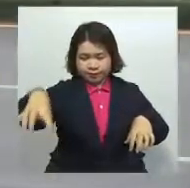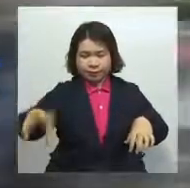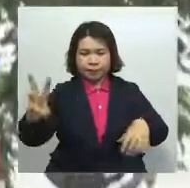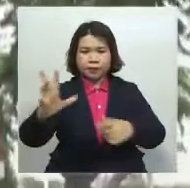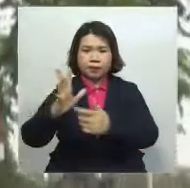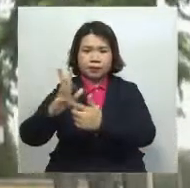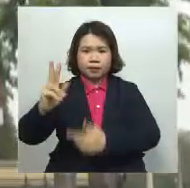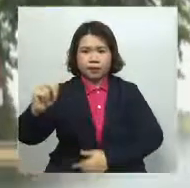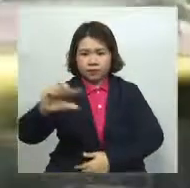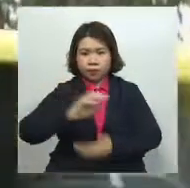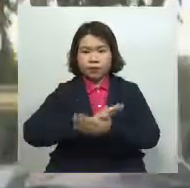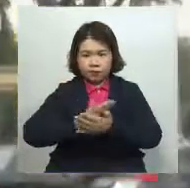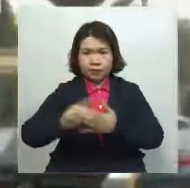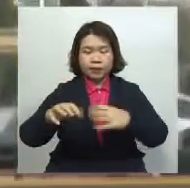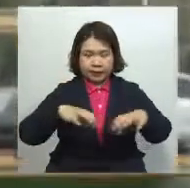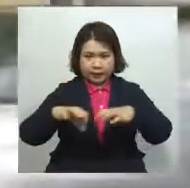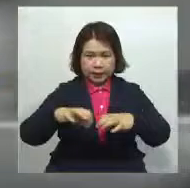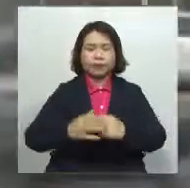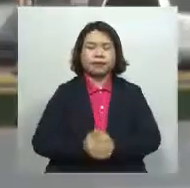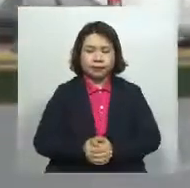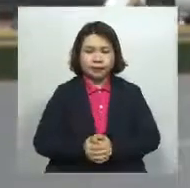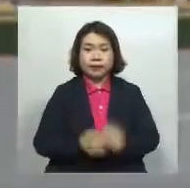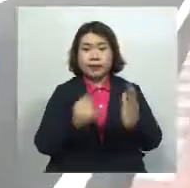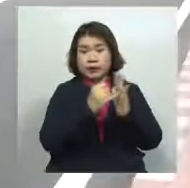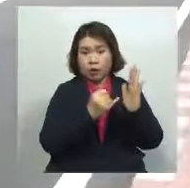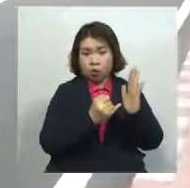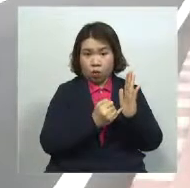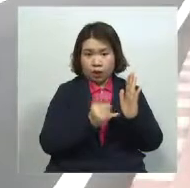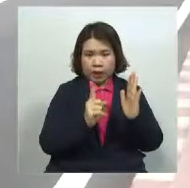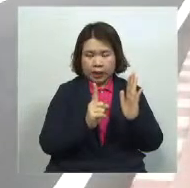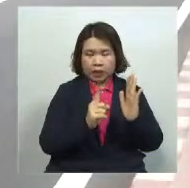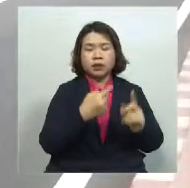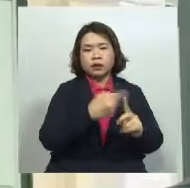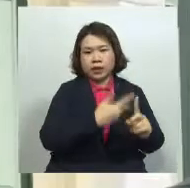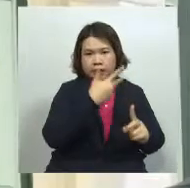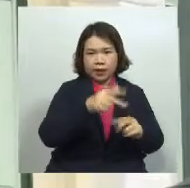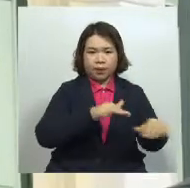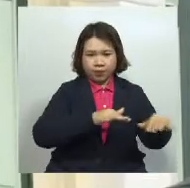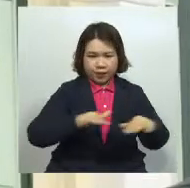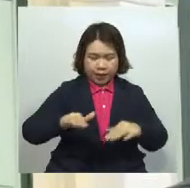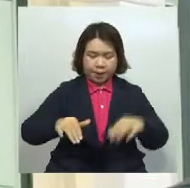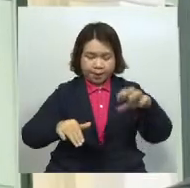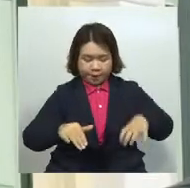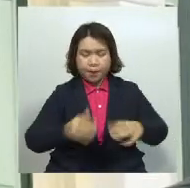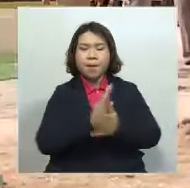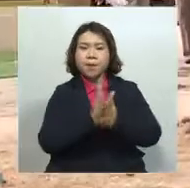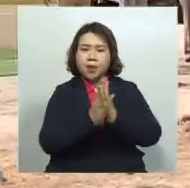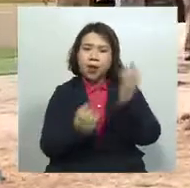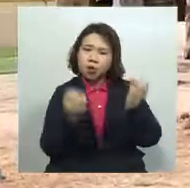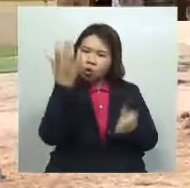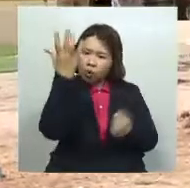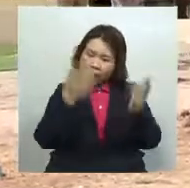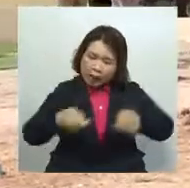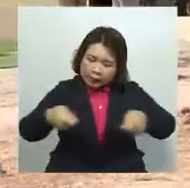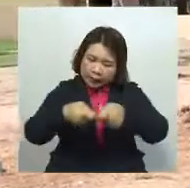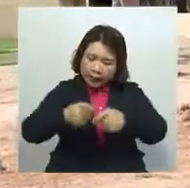ราชวังเป็นที่เรียบร้อยแล้วส่วนต่างจังหวัดในช่วงเดือนมีนาคมจะเป็นการจัดเตรียมสถานที่ปรับภูมิทัศน์บริเวณที่จะ